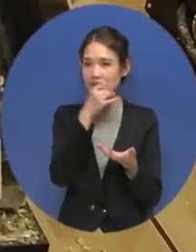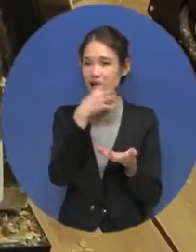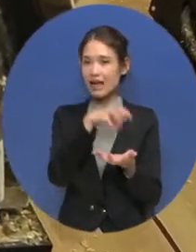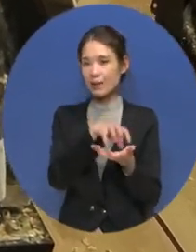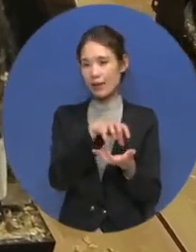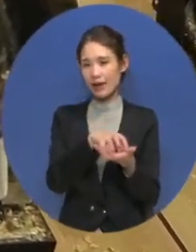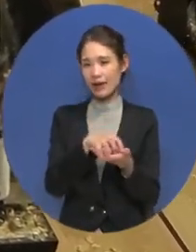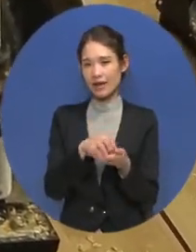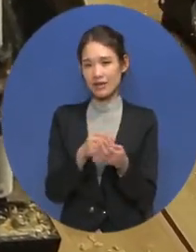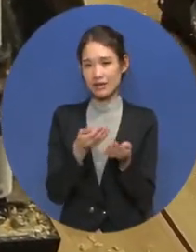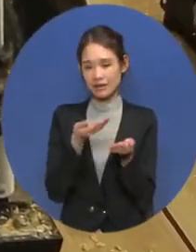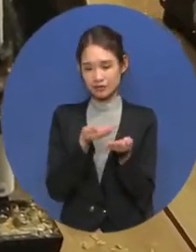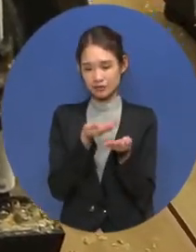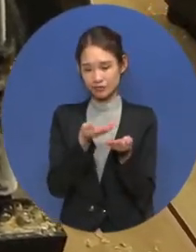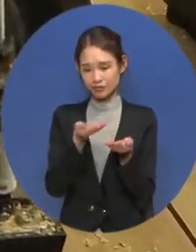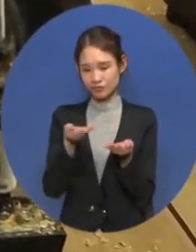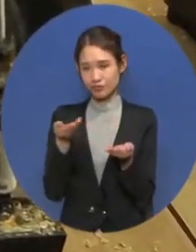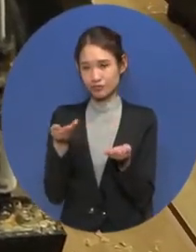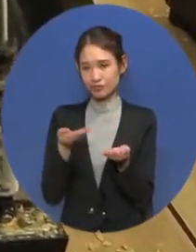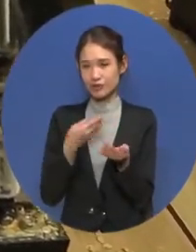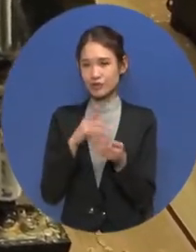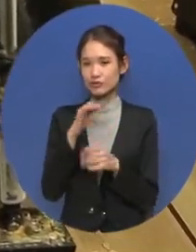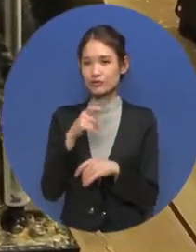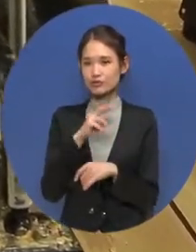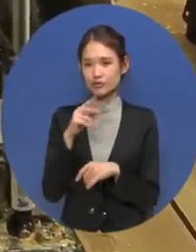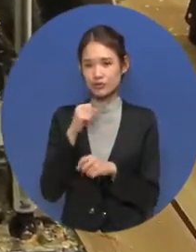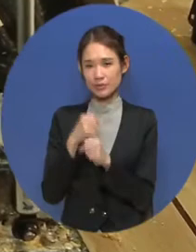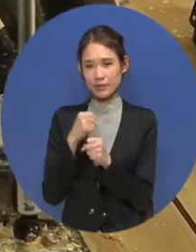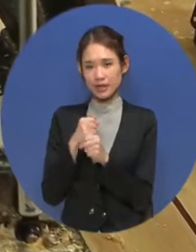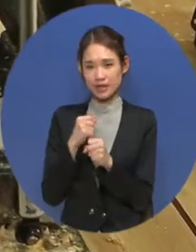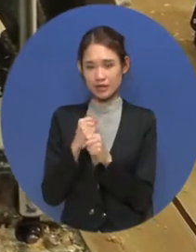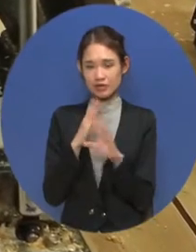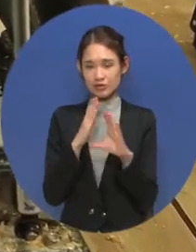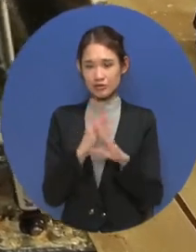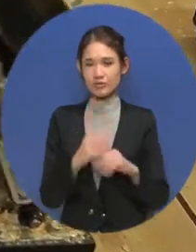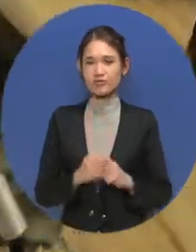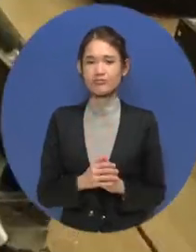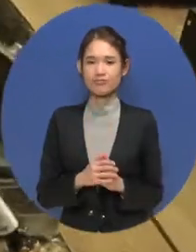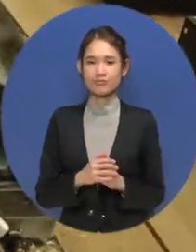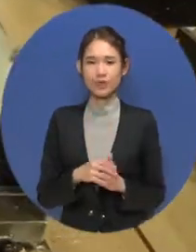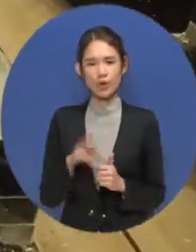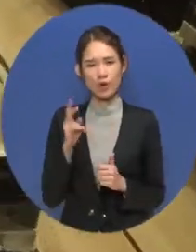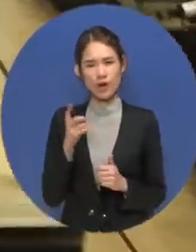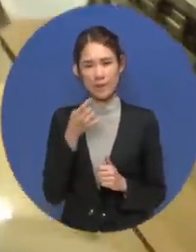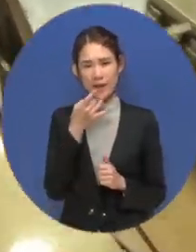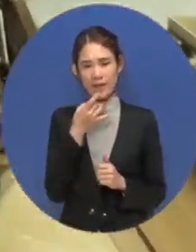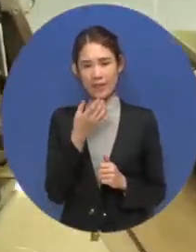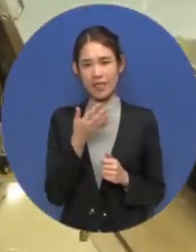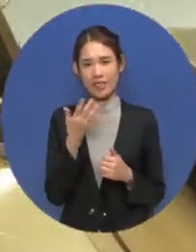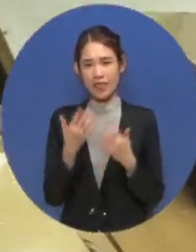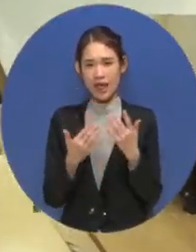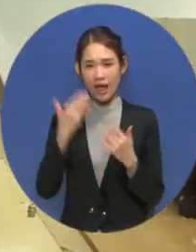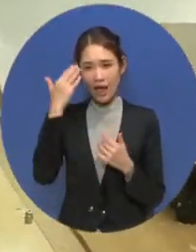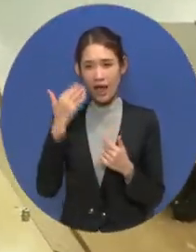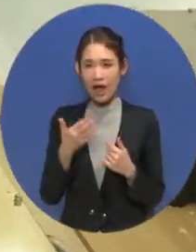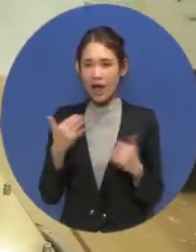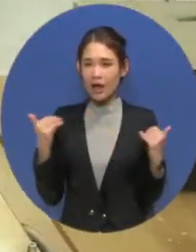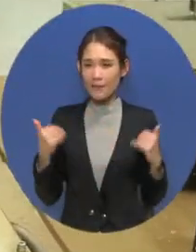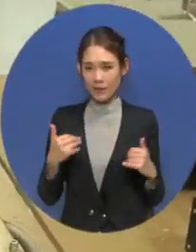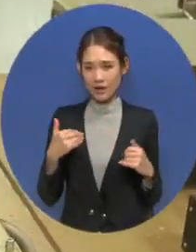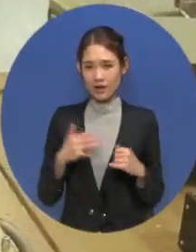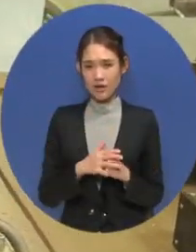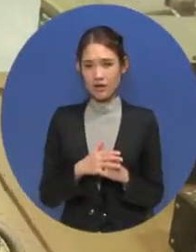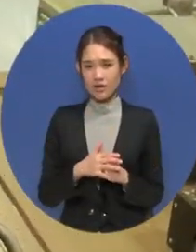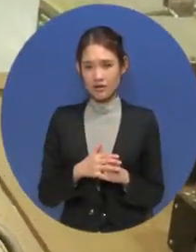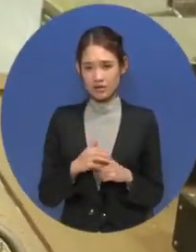하나하나를 꾹꾹 눌러 담아 누룽지를 만들고 있는데요. 행여 밥알이 타진 않을까 어느 것 하나 허투루